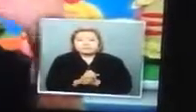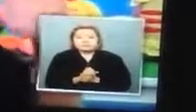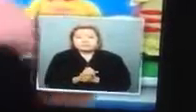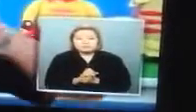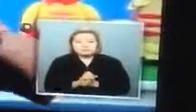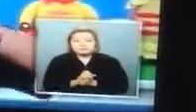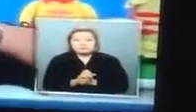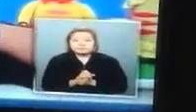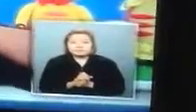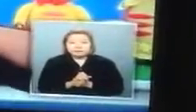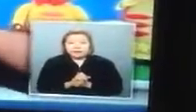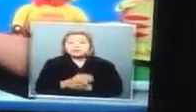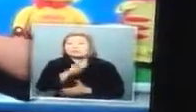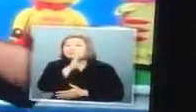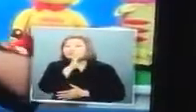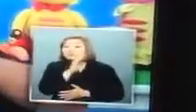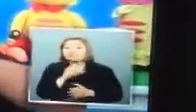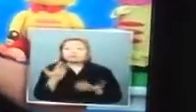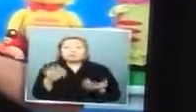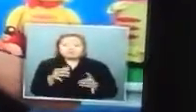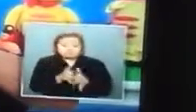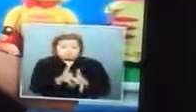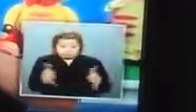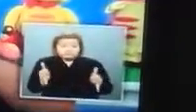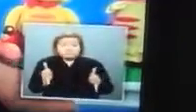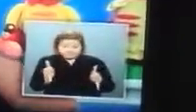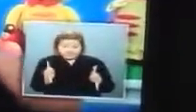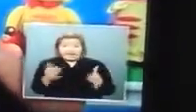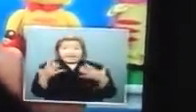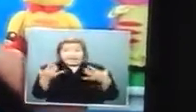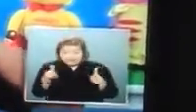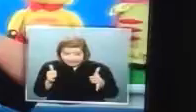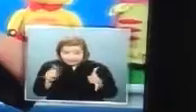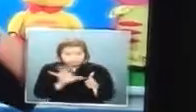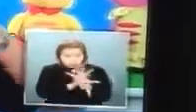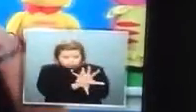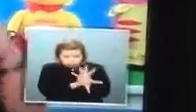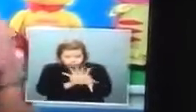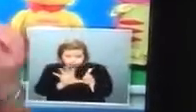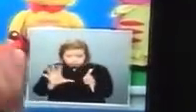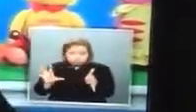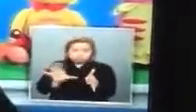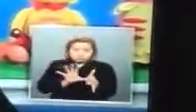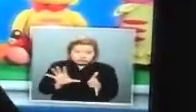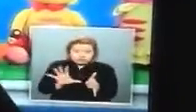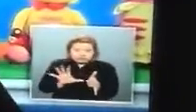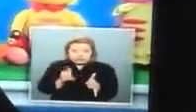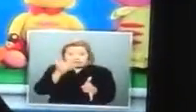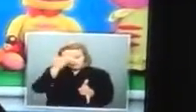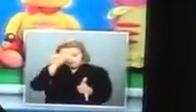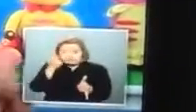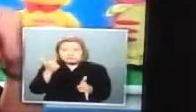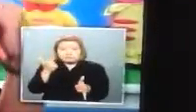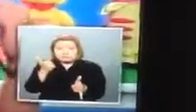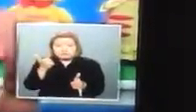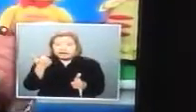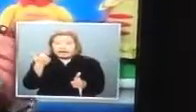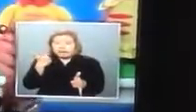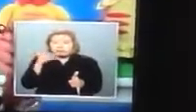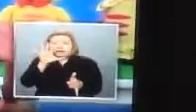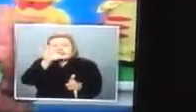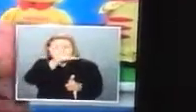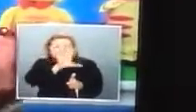ลาเอามาประกอบกับตัวละครของเราตาต้าทีที่ตัวต้นเราก็ต้องมีการปรับให้มันมีลักษณะ